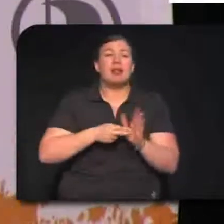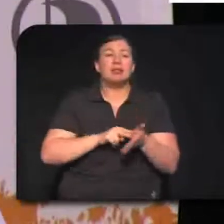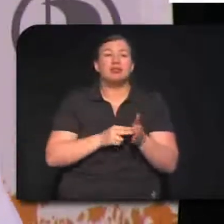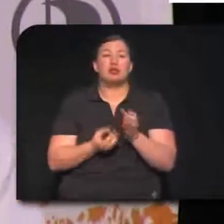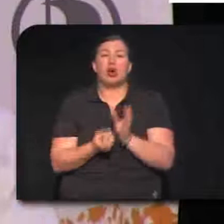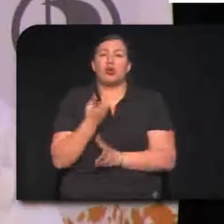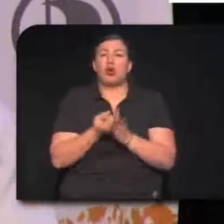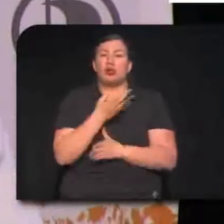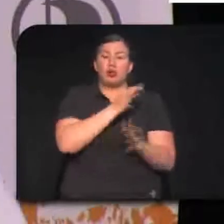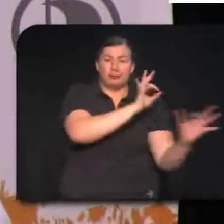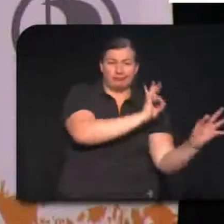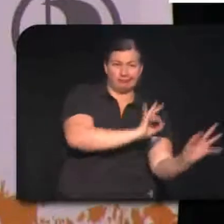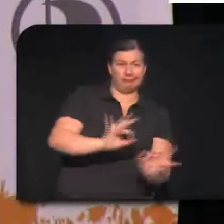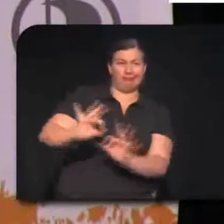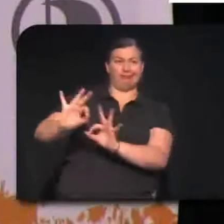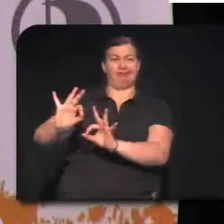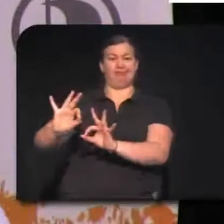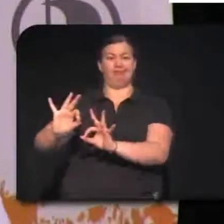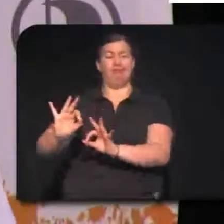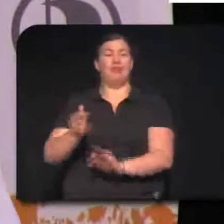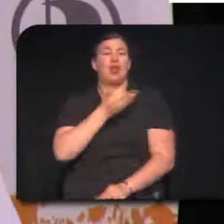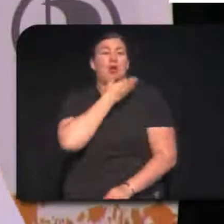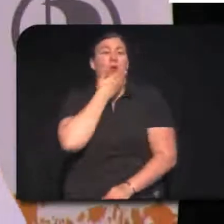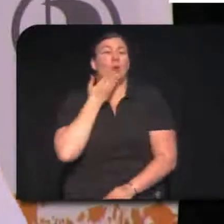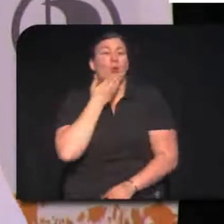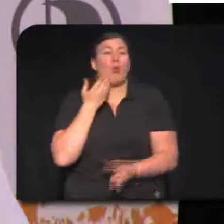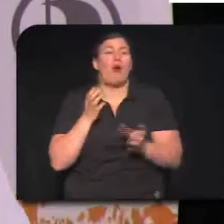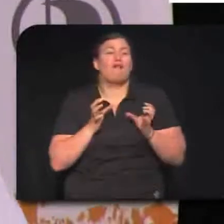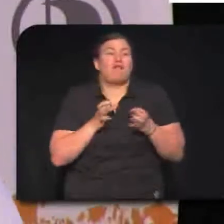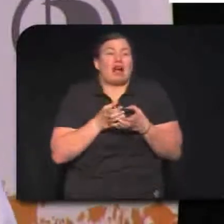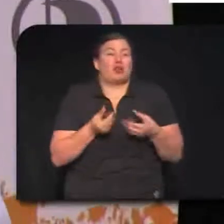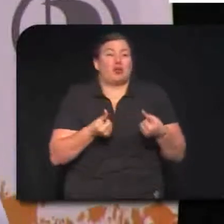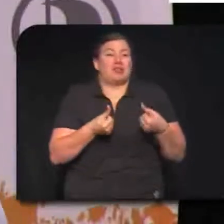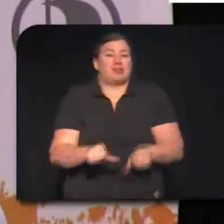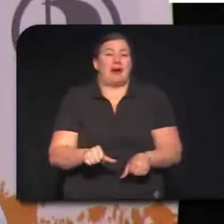sie werden ohne Fraktionszwang arbeiten